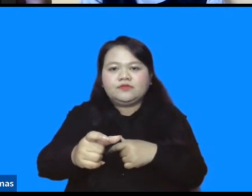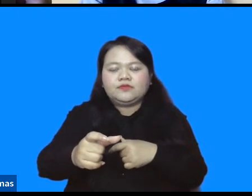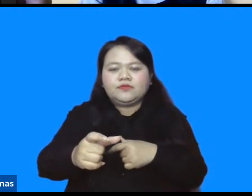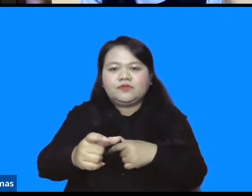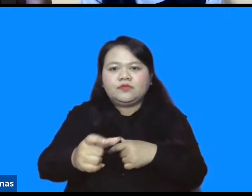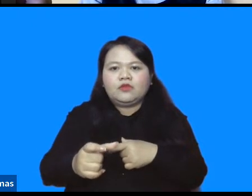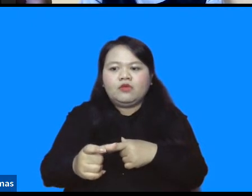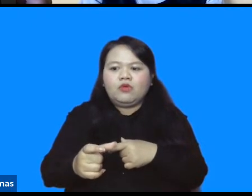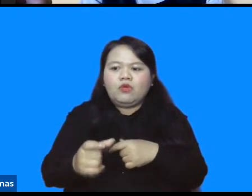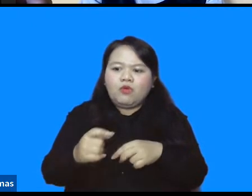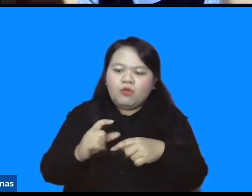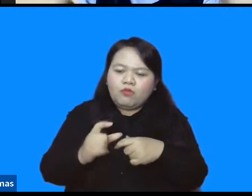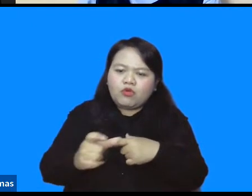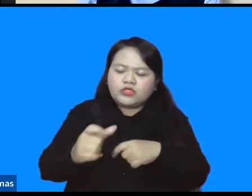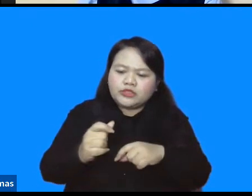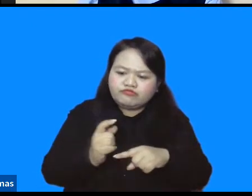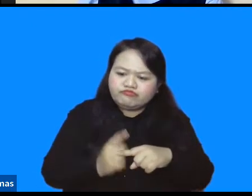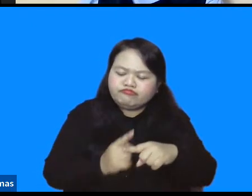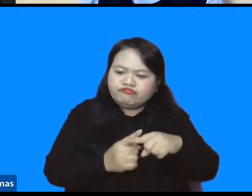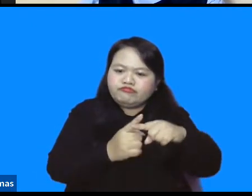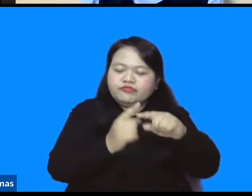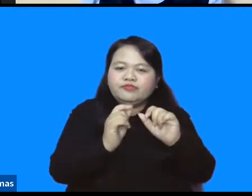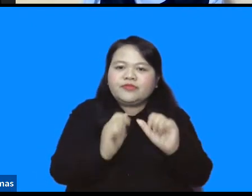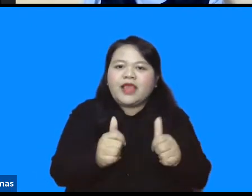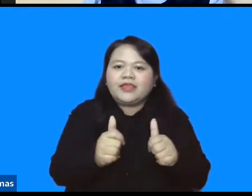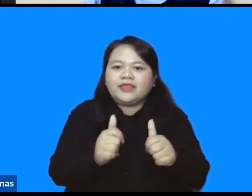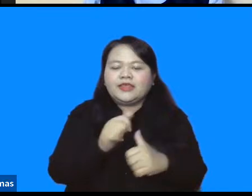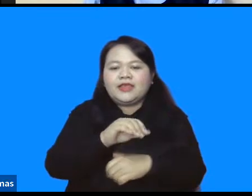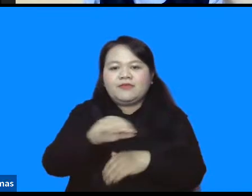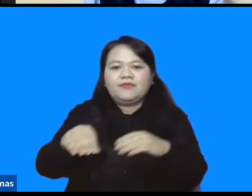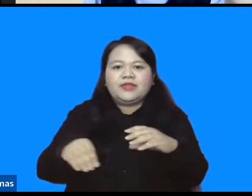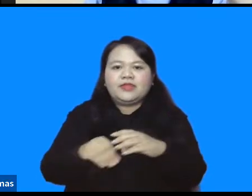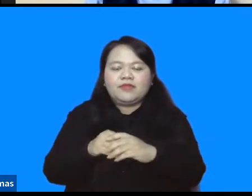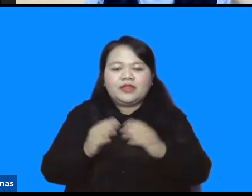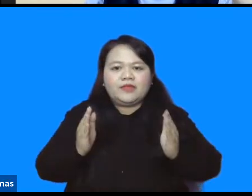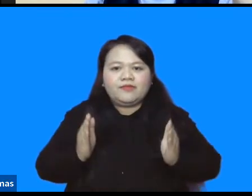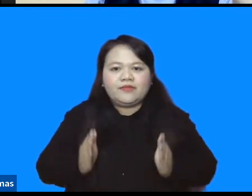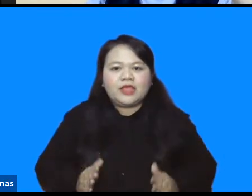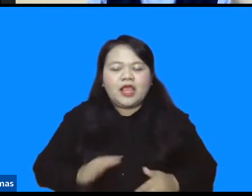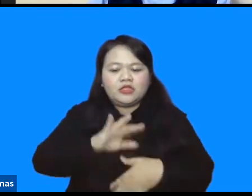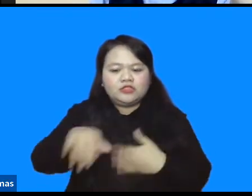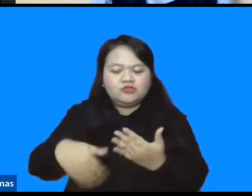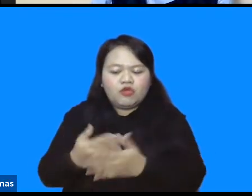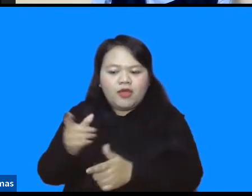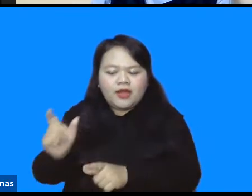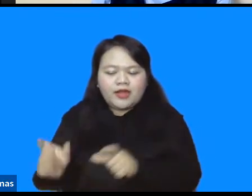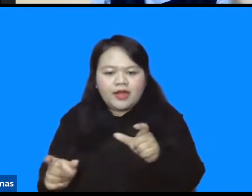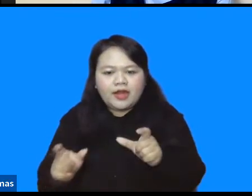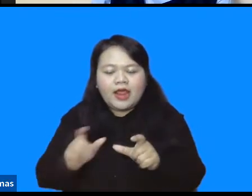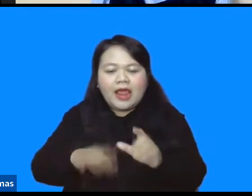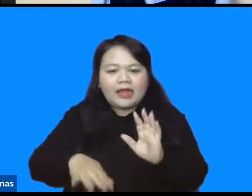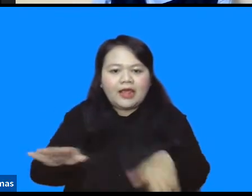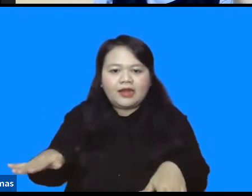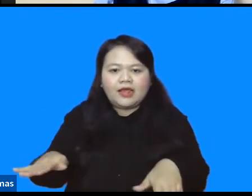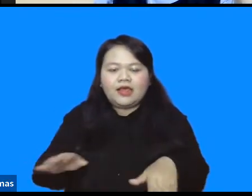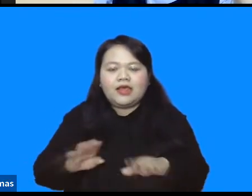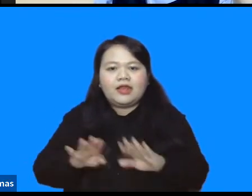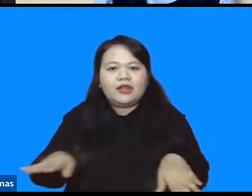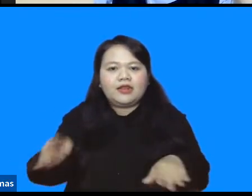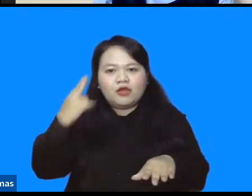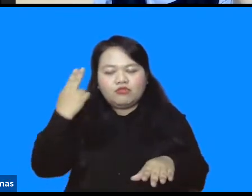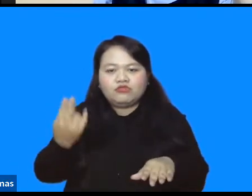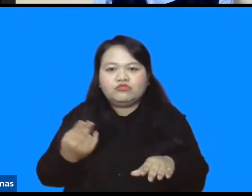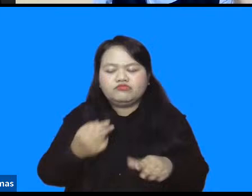lebih baik lah, lebih baik gitulah dalam melibatkan semua pihak, semua anak-anak dan anak muda untuk bisa